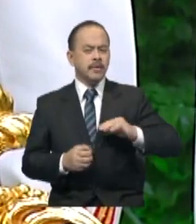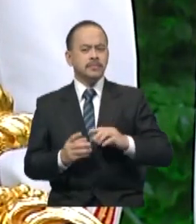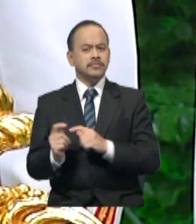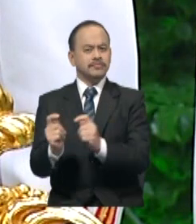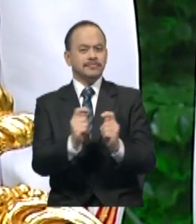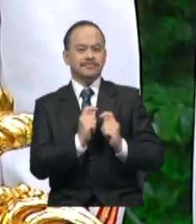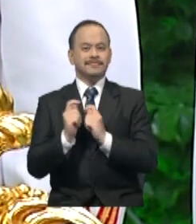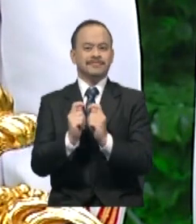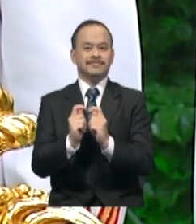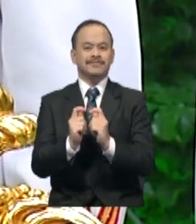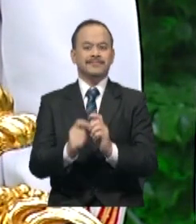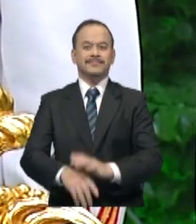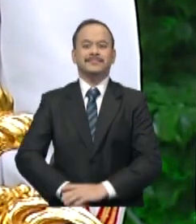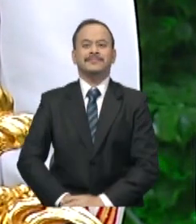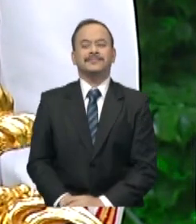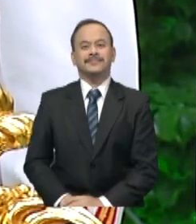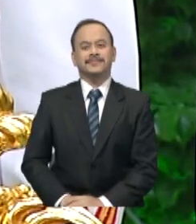bersama.